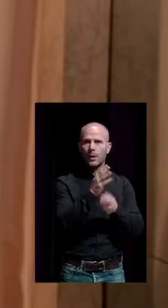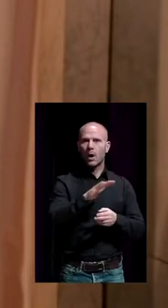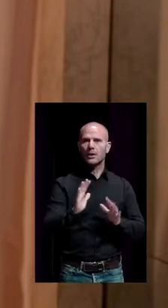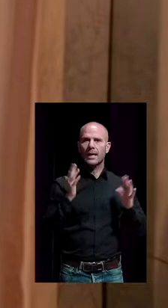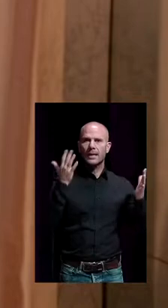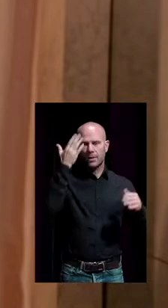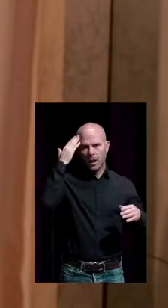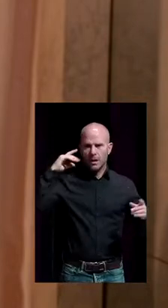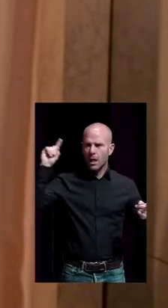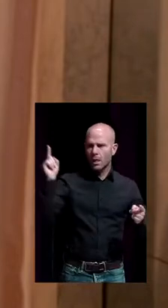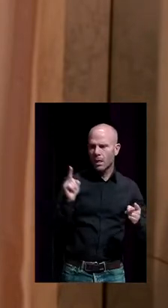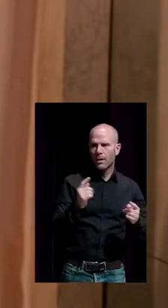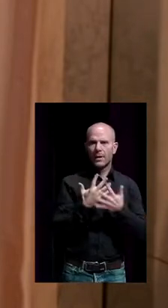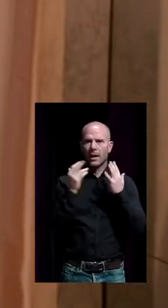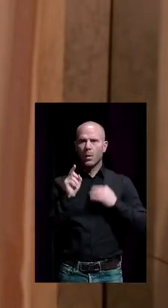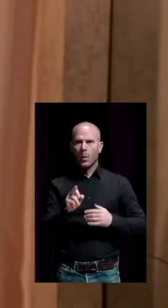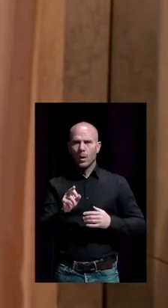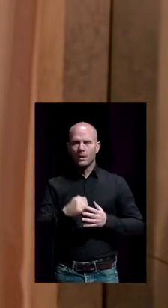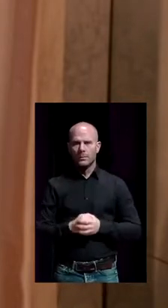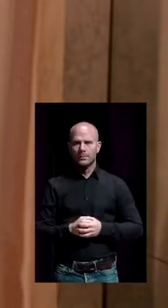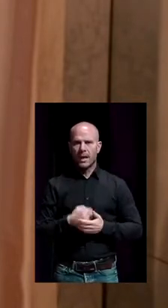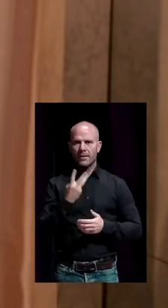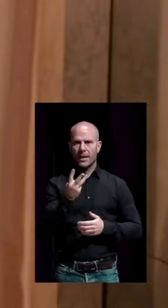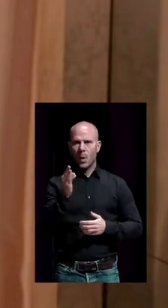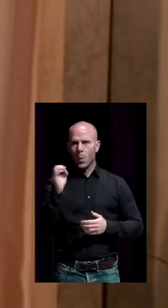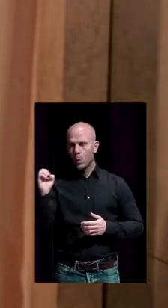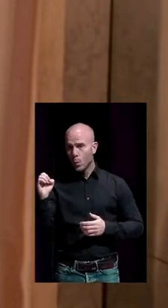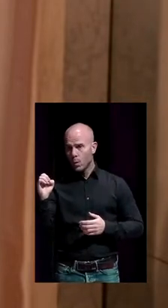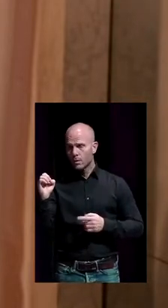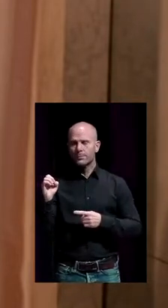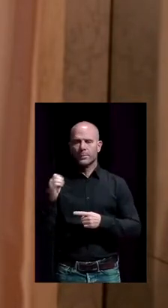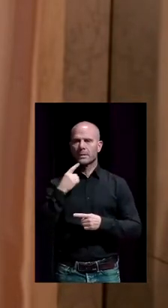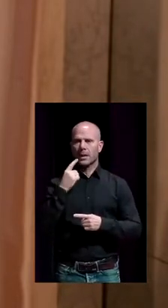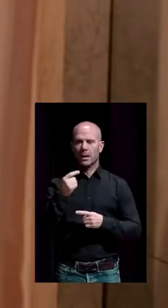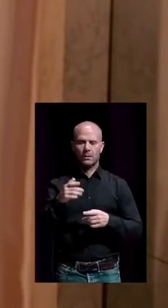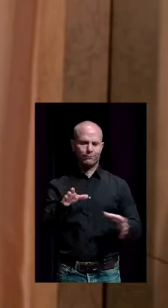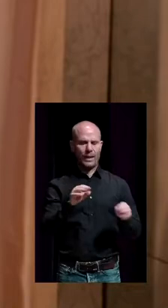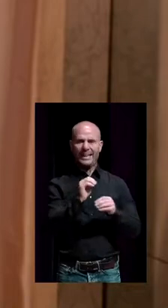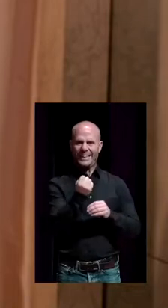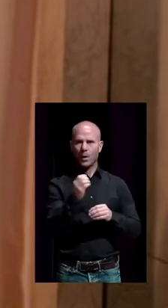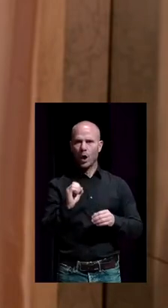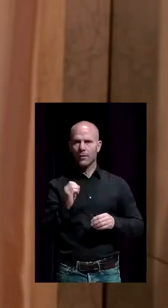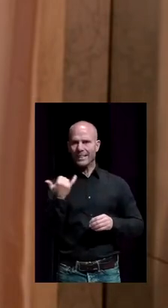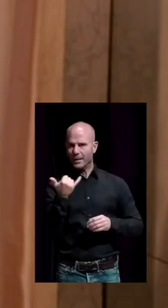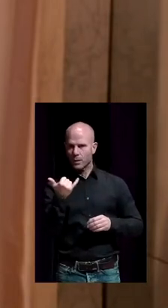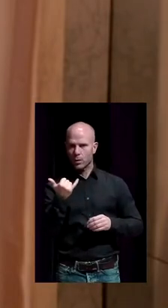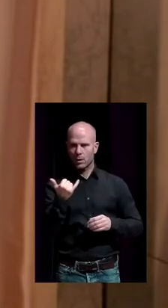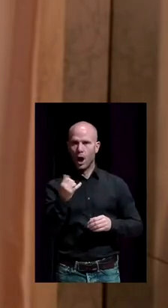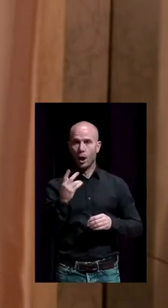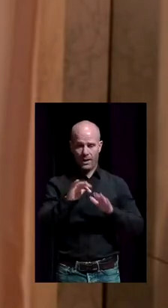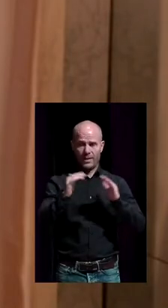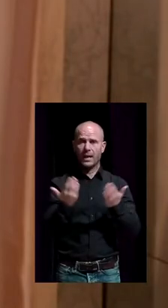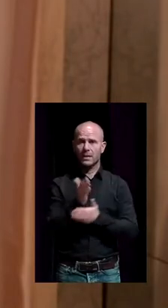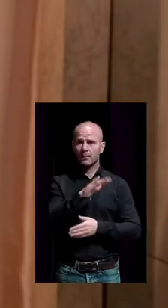med flera år. WHO räknar med att 9 av 10 av världens